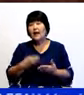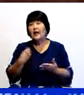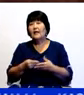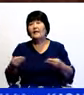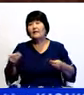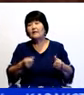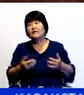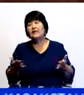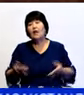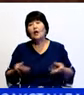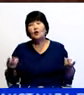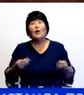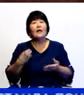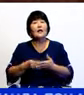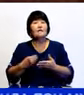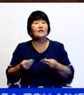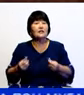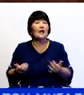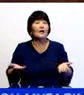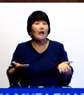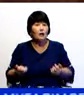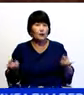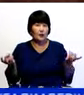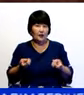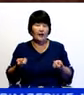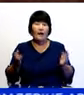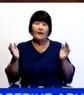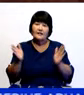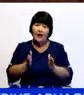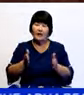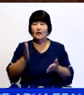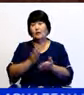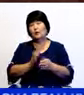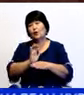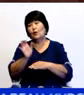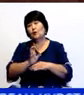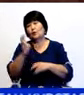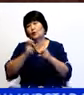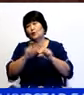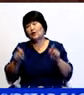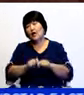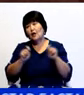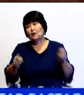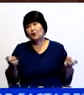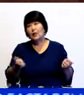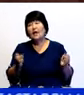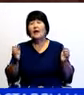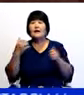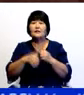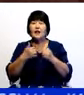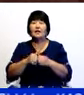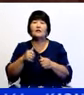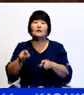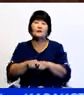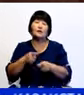инвесторларды тарту керек, инвестициялық келу керек. Шағын болса да өндіріс орындарын ашу керек. Шағын орта